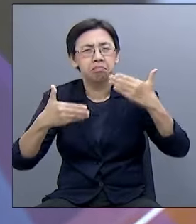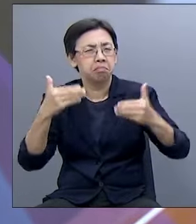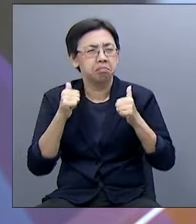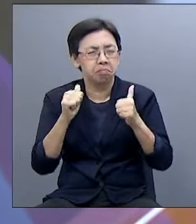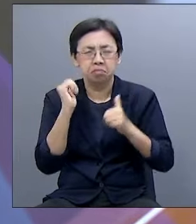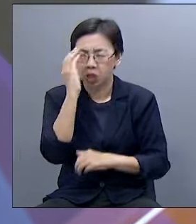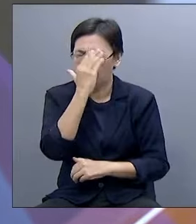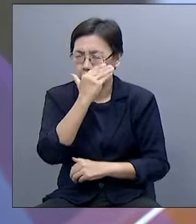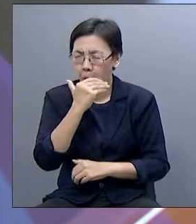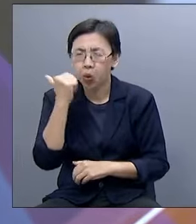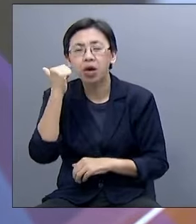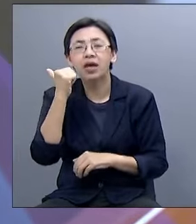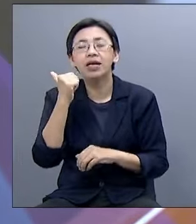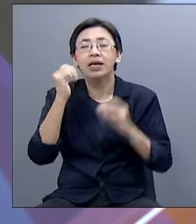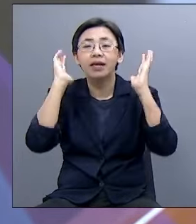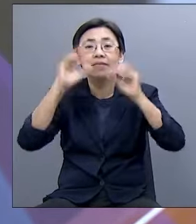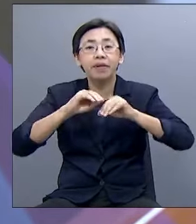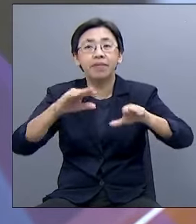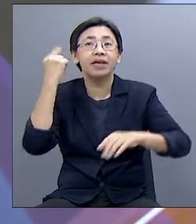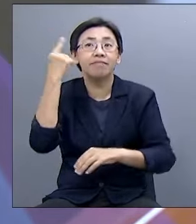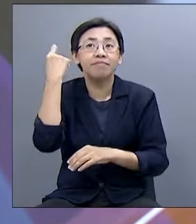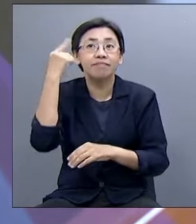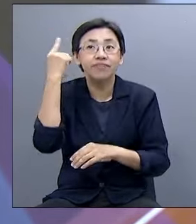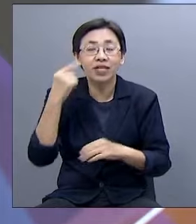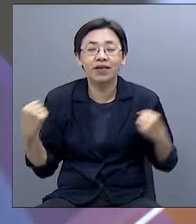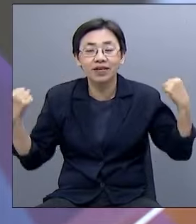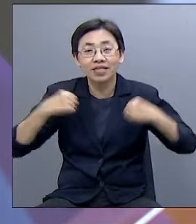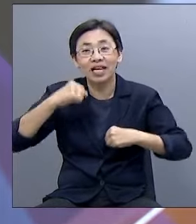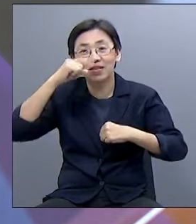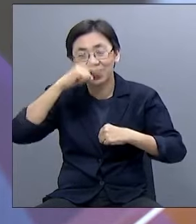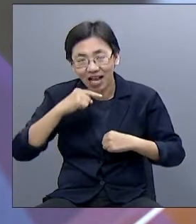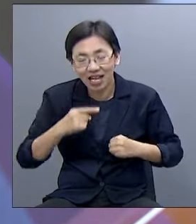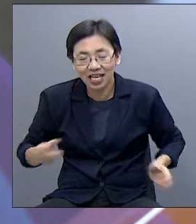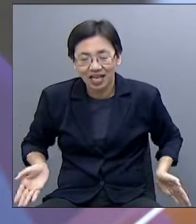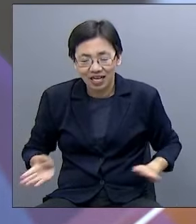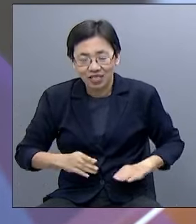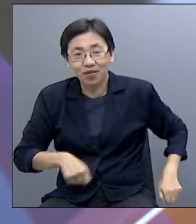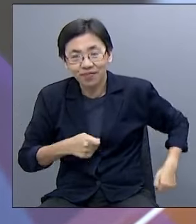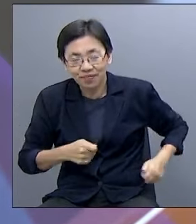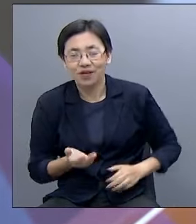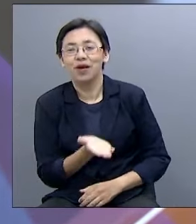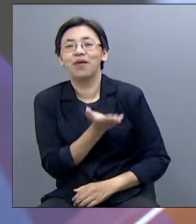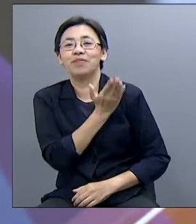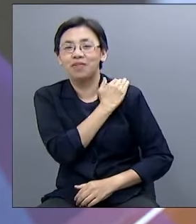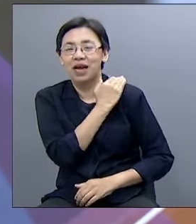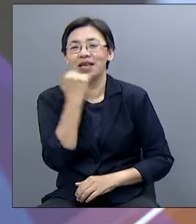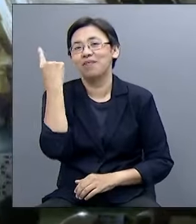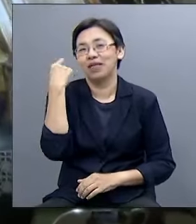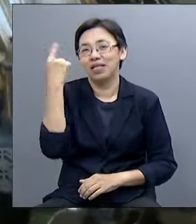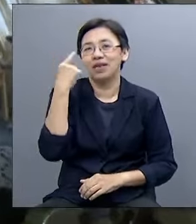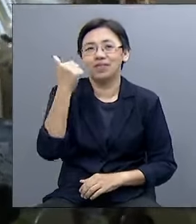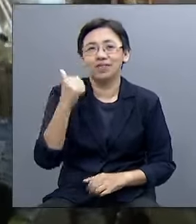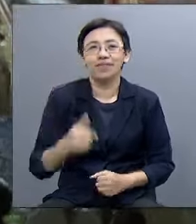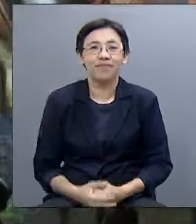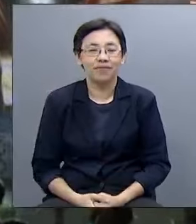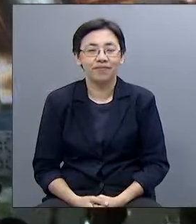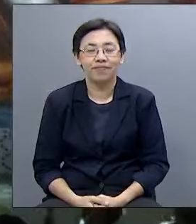ค่ะร่วมเชิญชวนนักท่องเที่ยวนะคะแต่งชุดไทยนุ่งโจงห่มสบายเที่ยวงานกันค่ะ